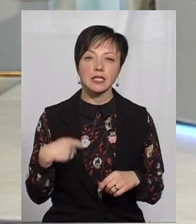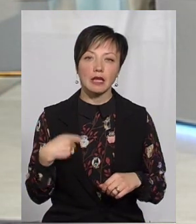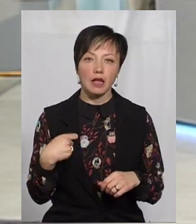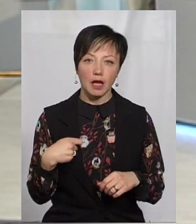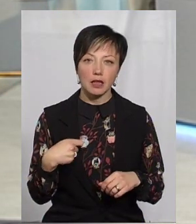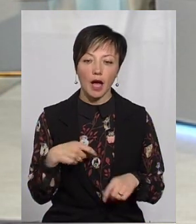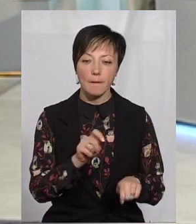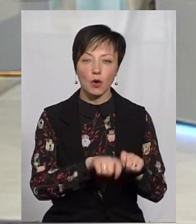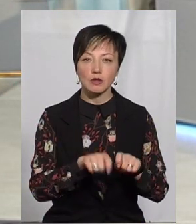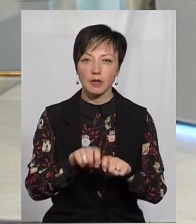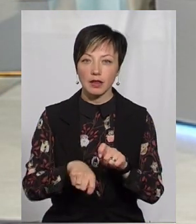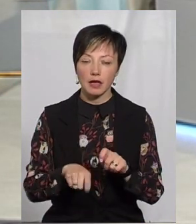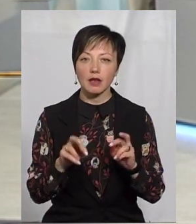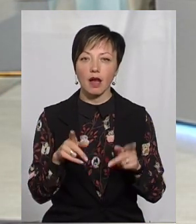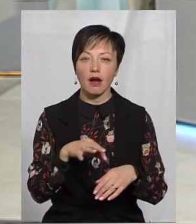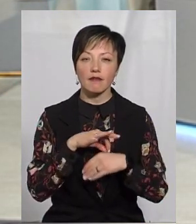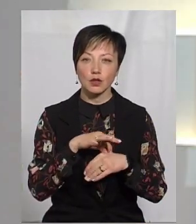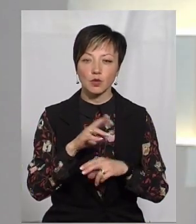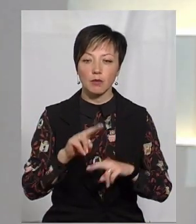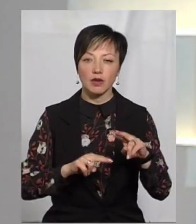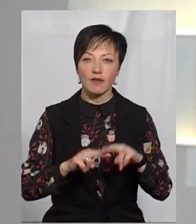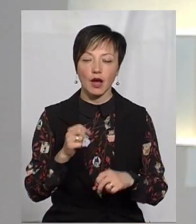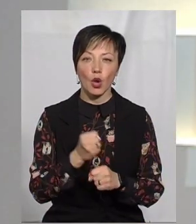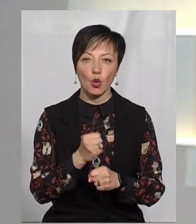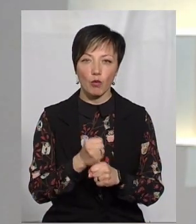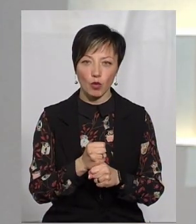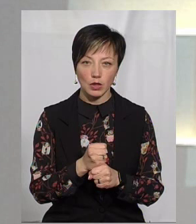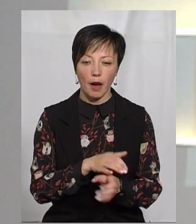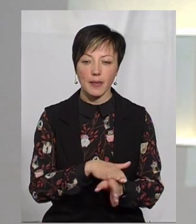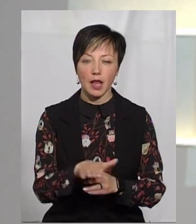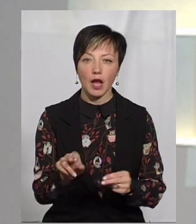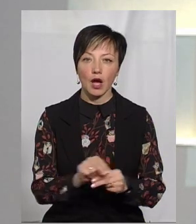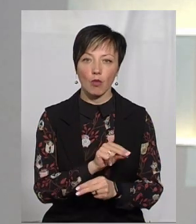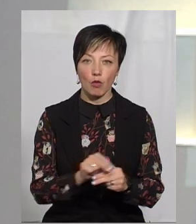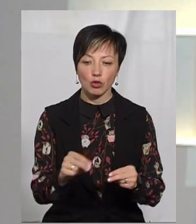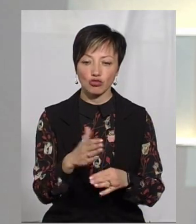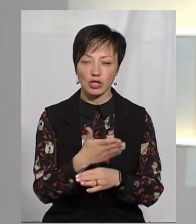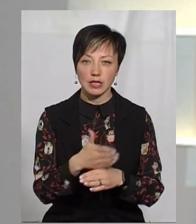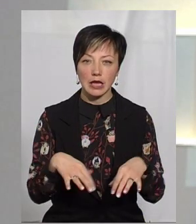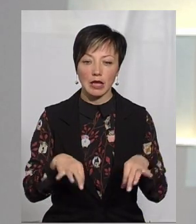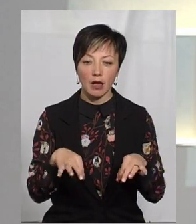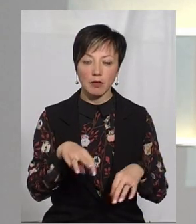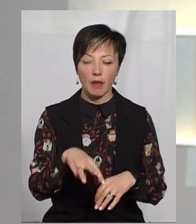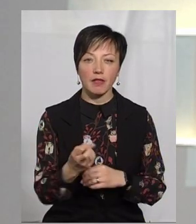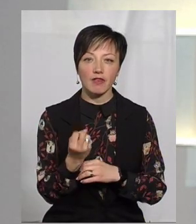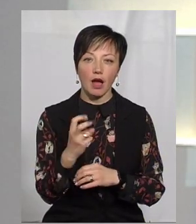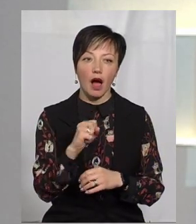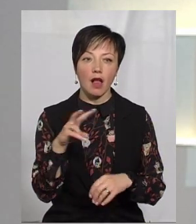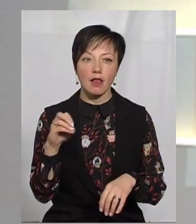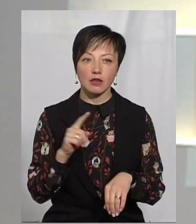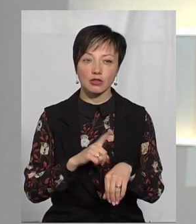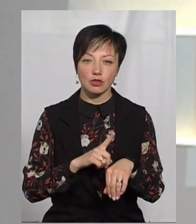президент проінспектував те, як ведуться будівельні роботи, капітальний ремонт частини траси М-12, але